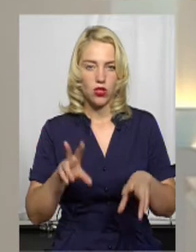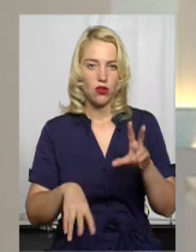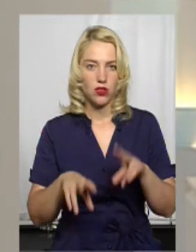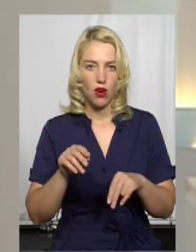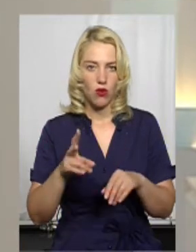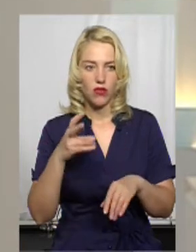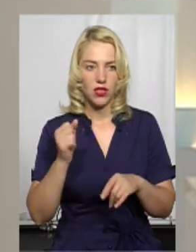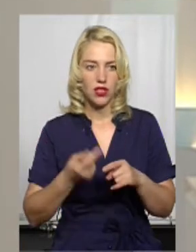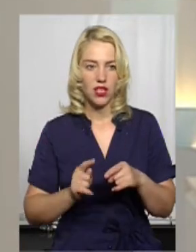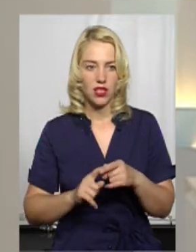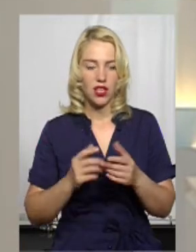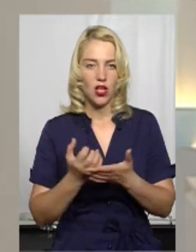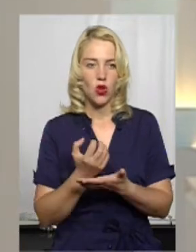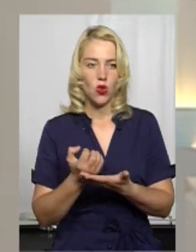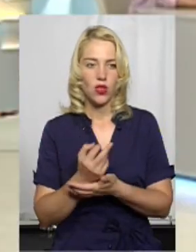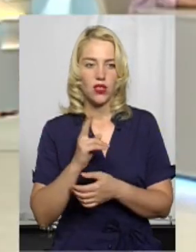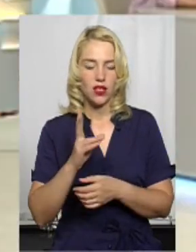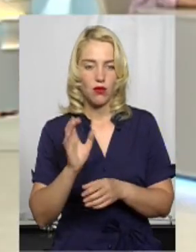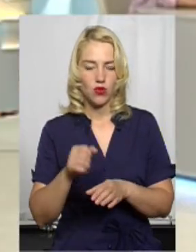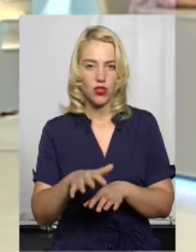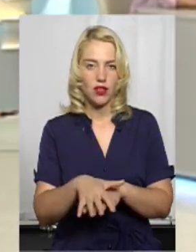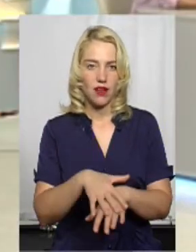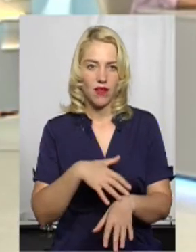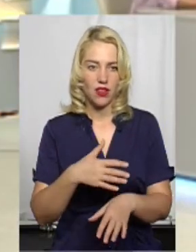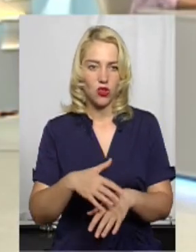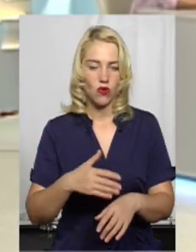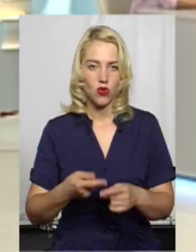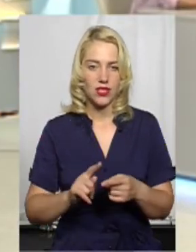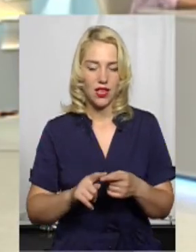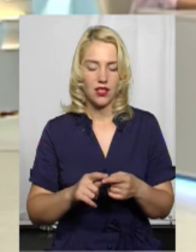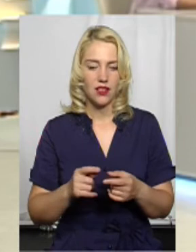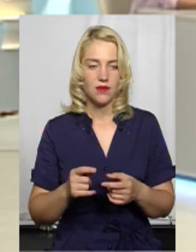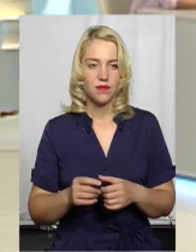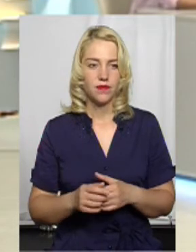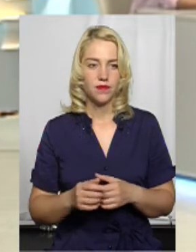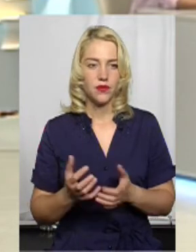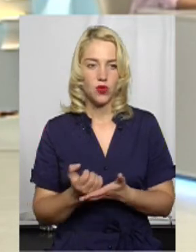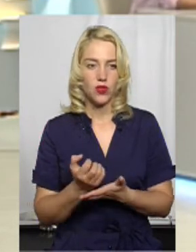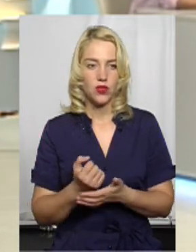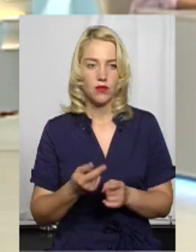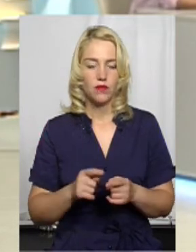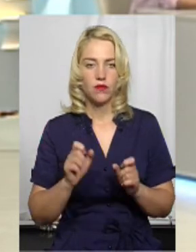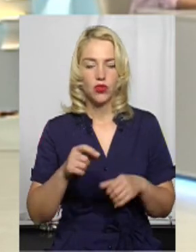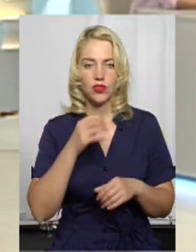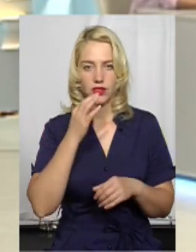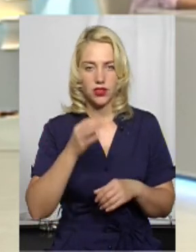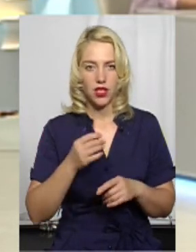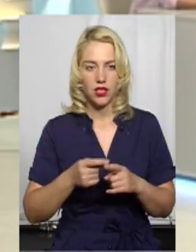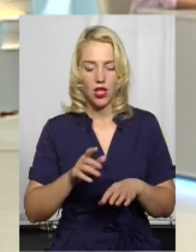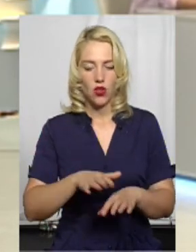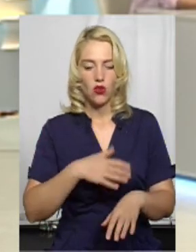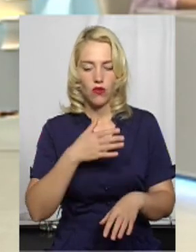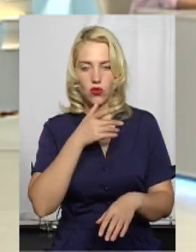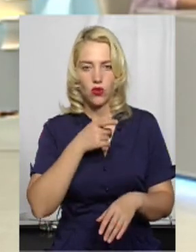от піковий такий дохід, і як довго може тривати цей період? Ну, це, скажімо так,